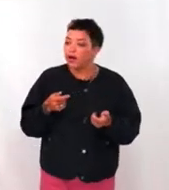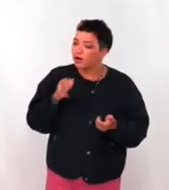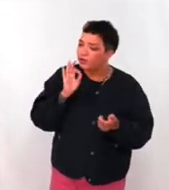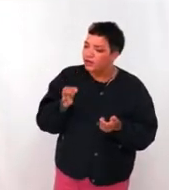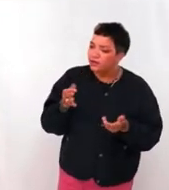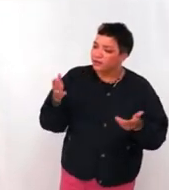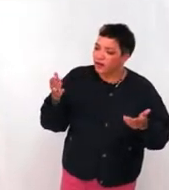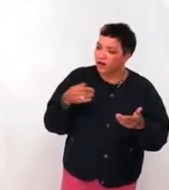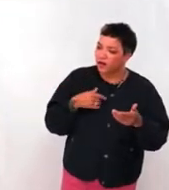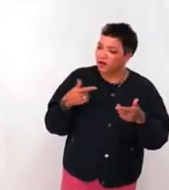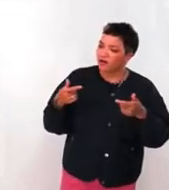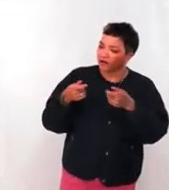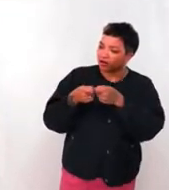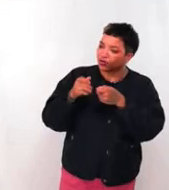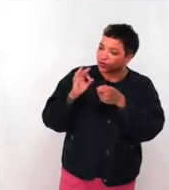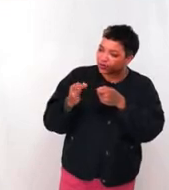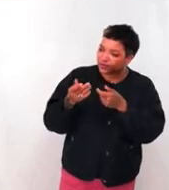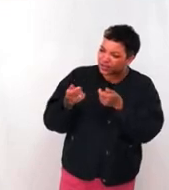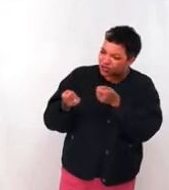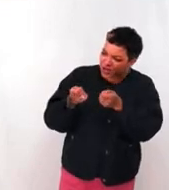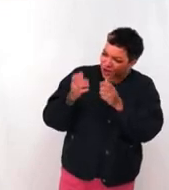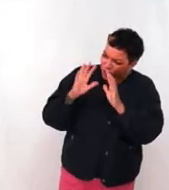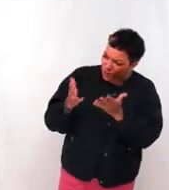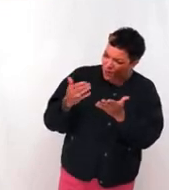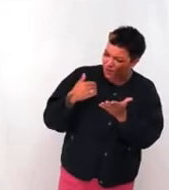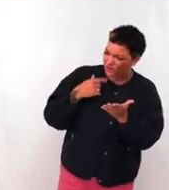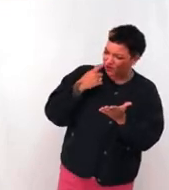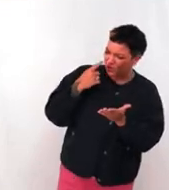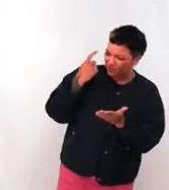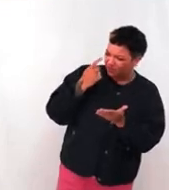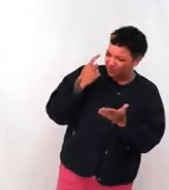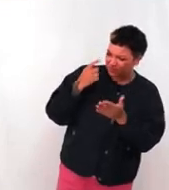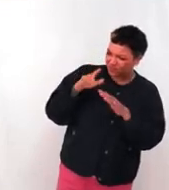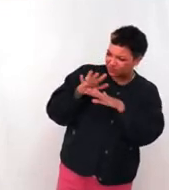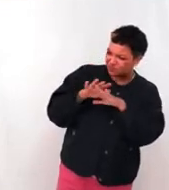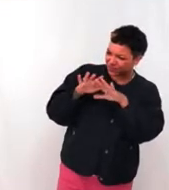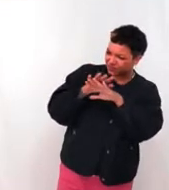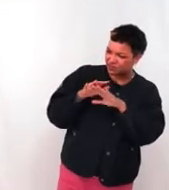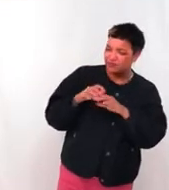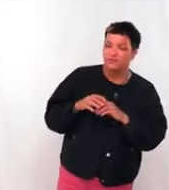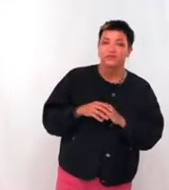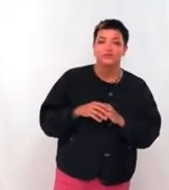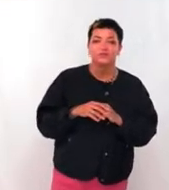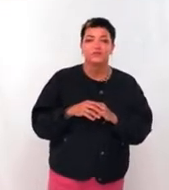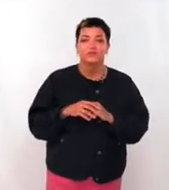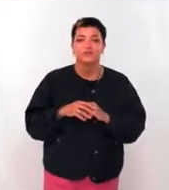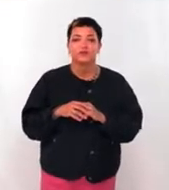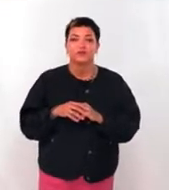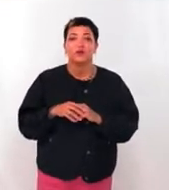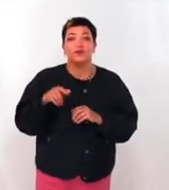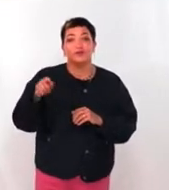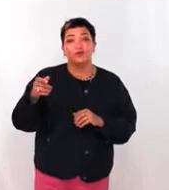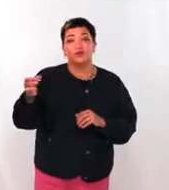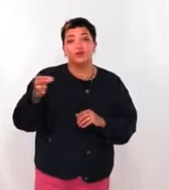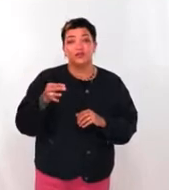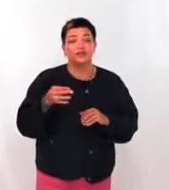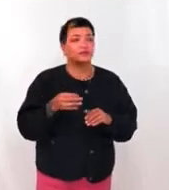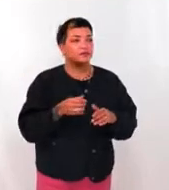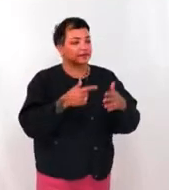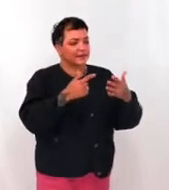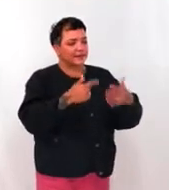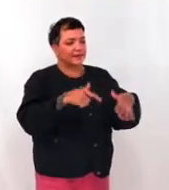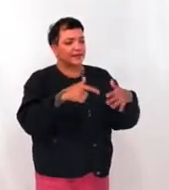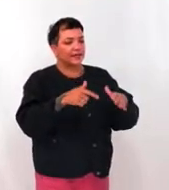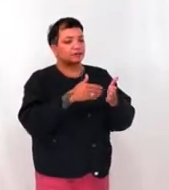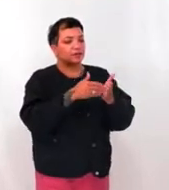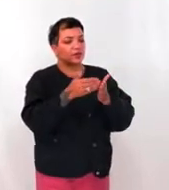correspondance, c'est comment vous gérez les choses. Mais vous nous dites, vous nous l'écrivez là aussi. que pour tomber sur 17